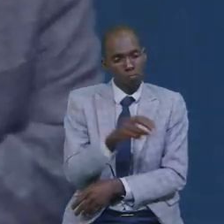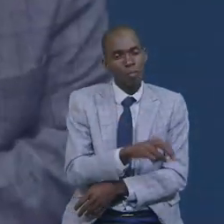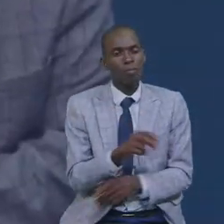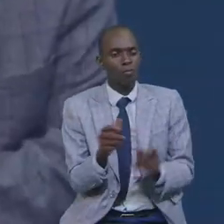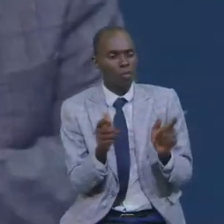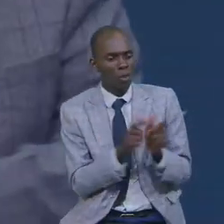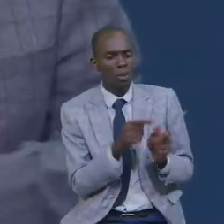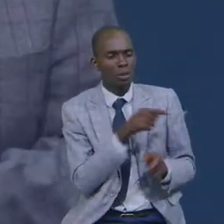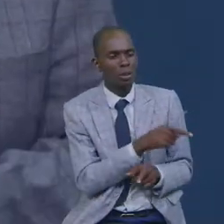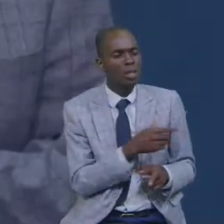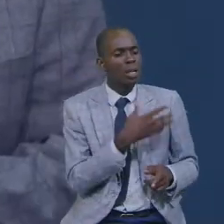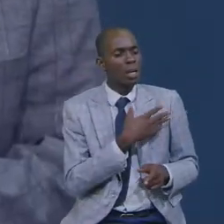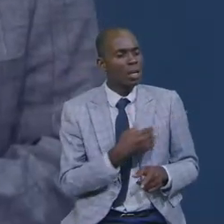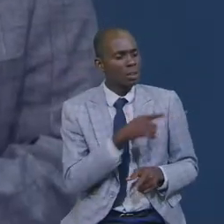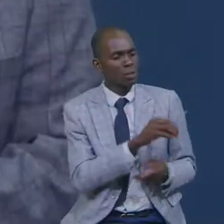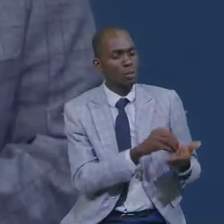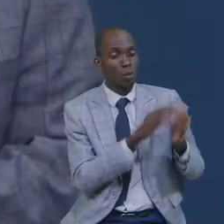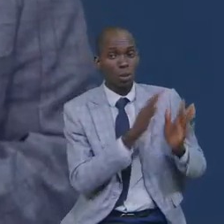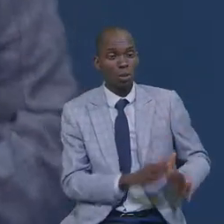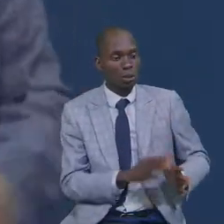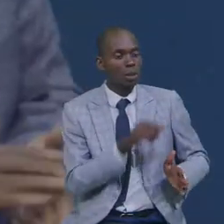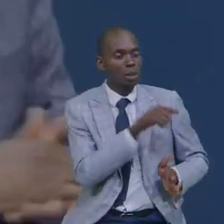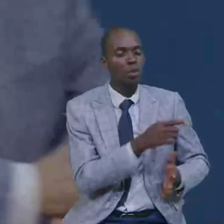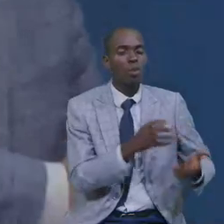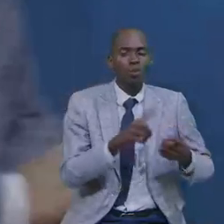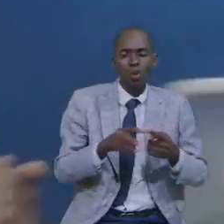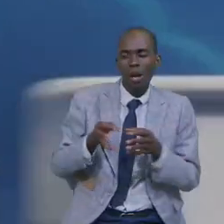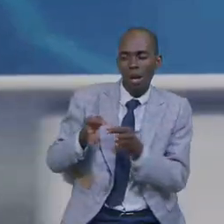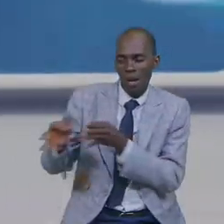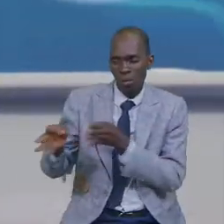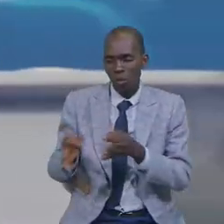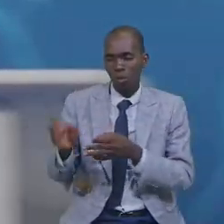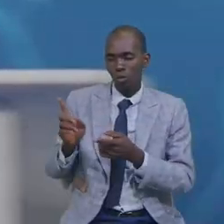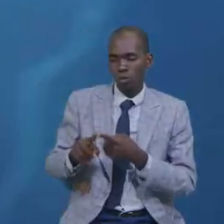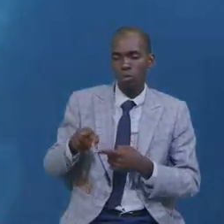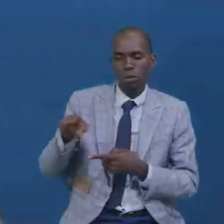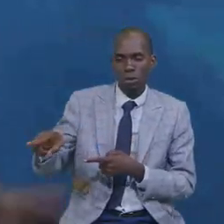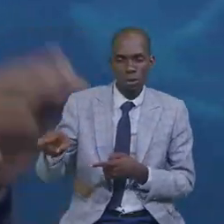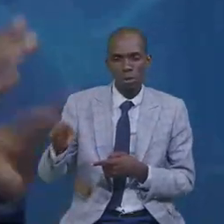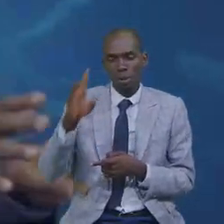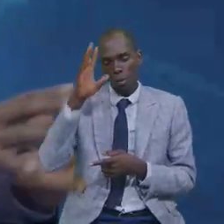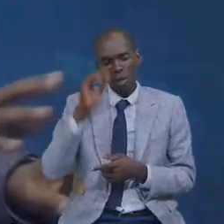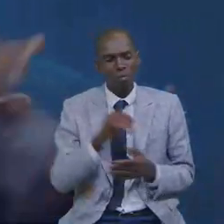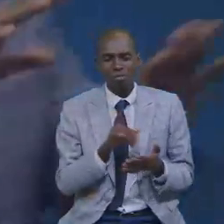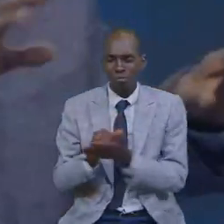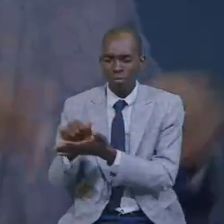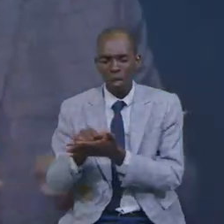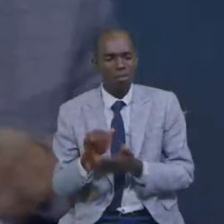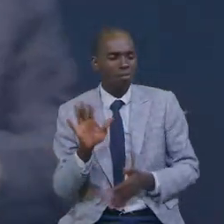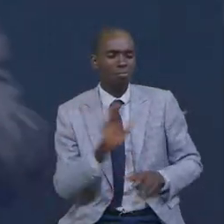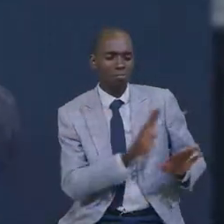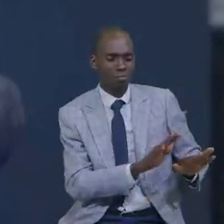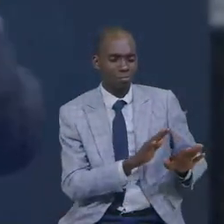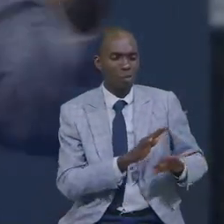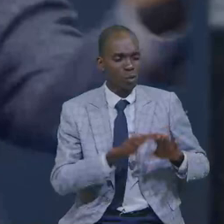et le propriétaire du véhicule qui a été en panne voulait expliquer que voici ce